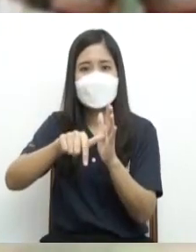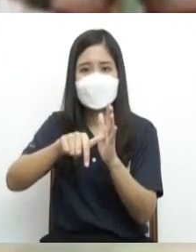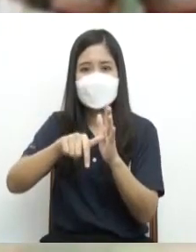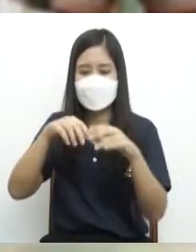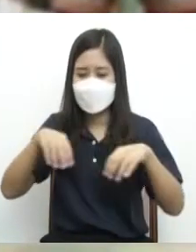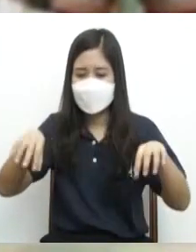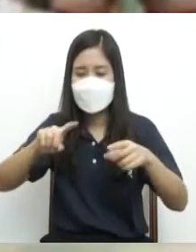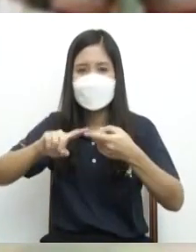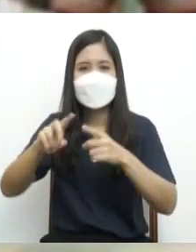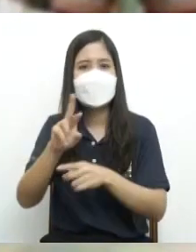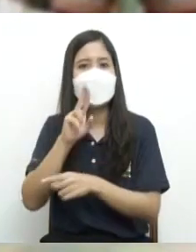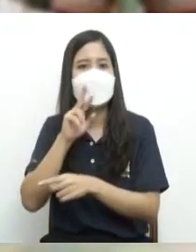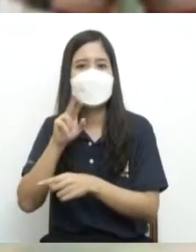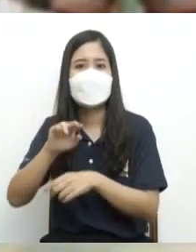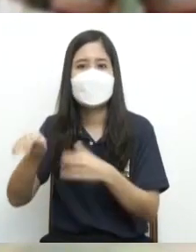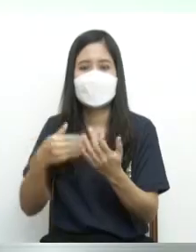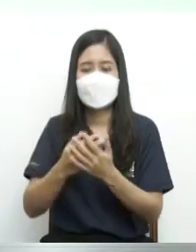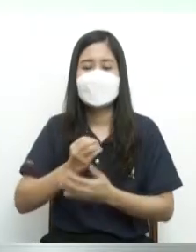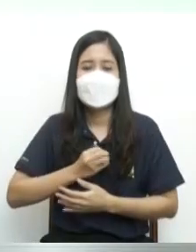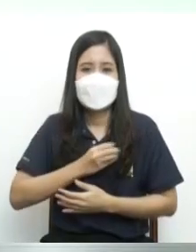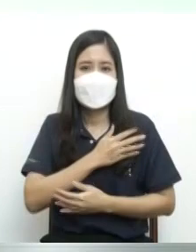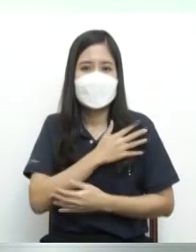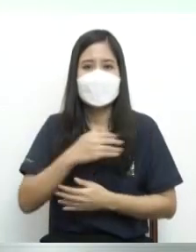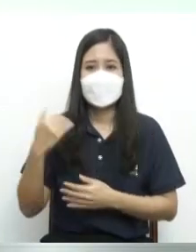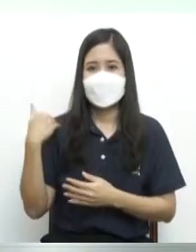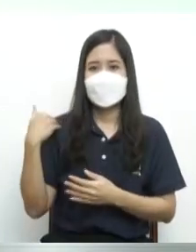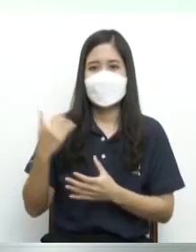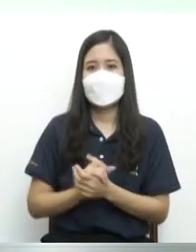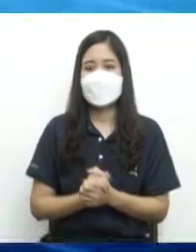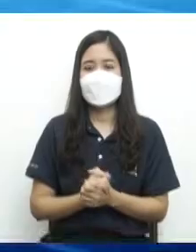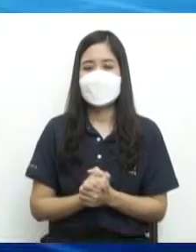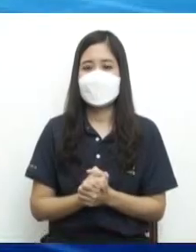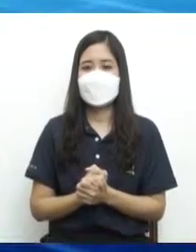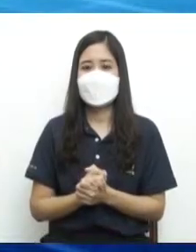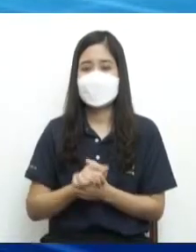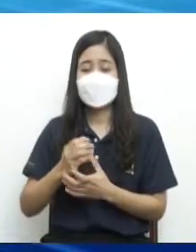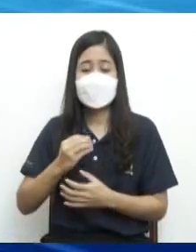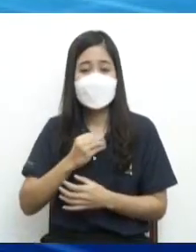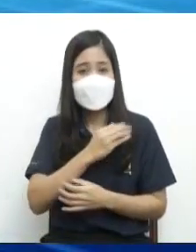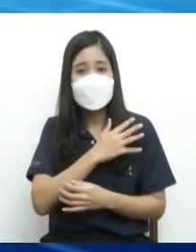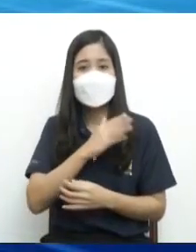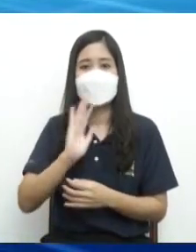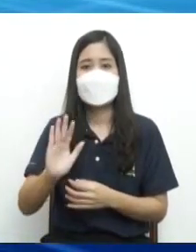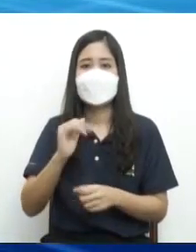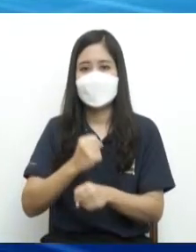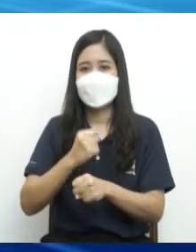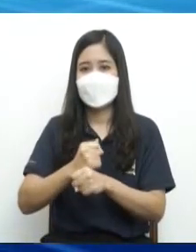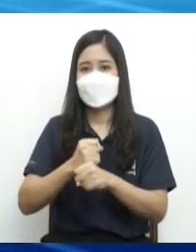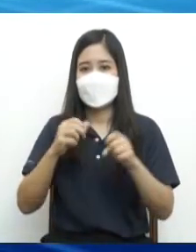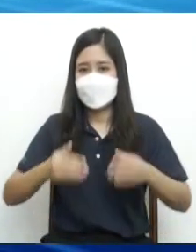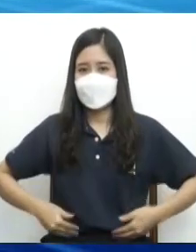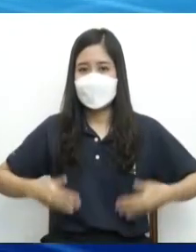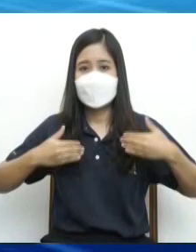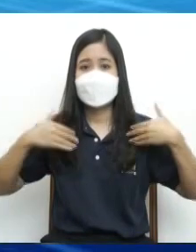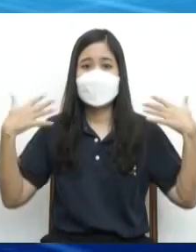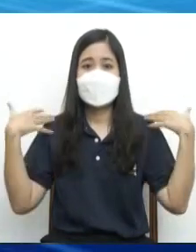งหมดก็ประทับใจกับทุกคนครับ นั่นคือความประทับใจในช่วงชีวิตที่ท่านรับราชการอยู่ที่สปท.หรือจะ